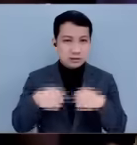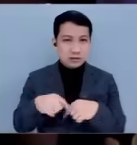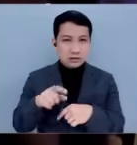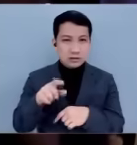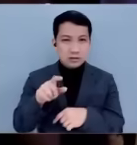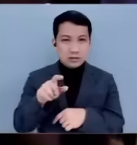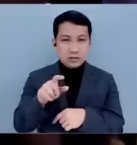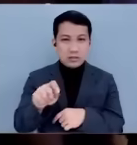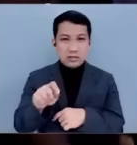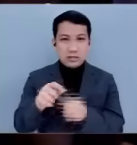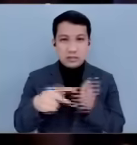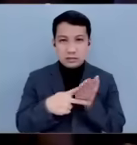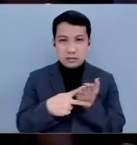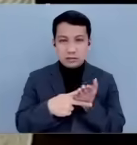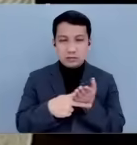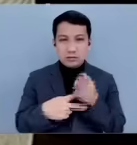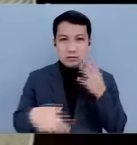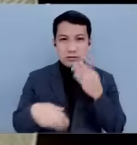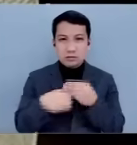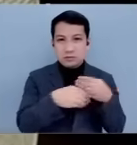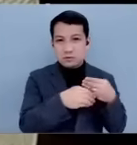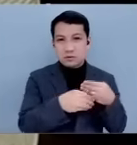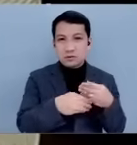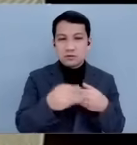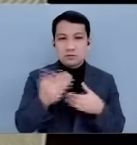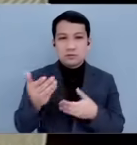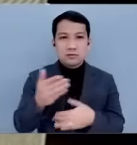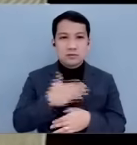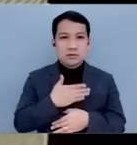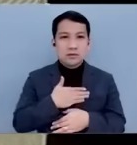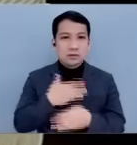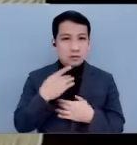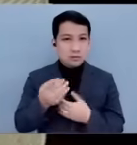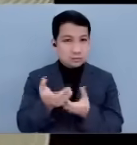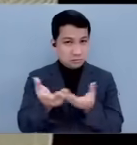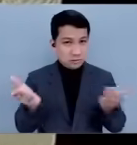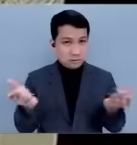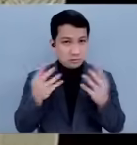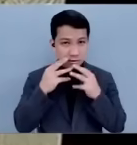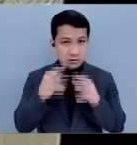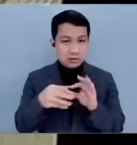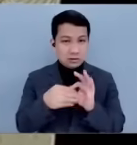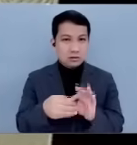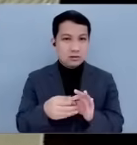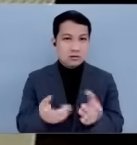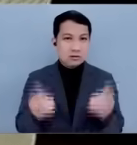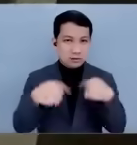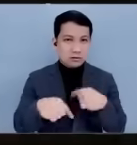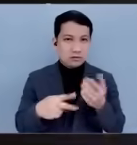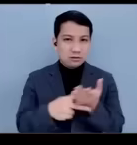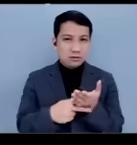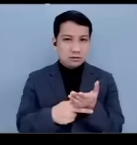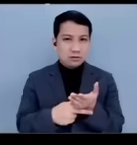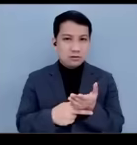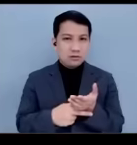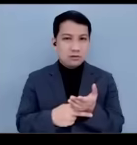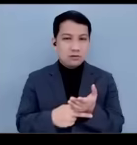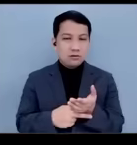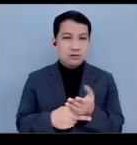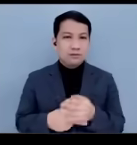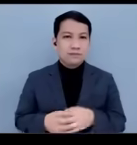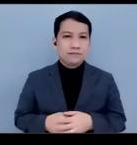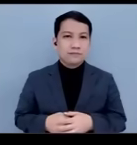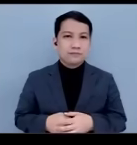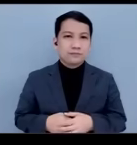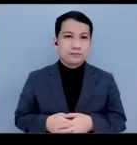very happy that we're adding shows. Kaya kung interested kayong manood, please do get the tickets as... Agad. Mapapanood